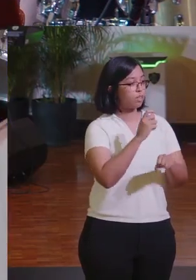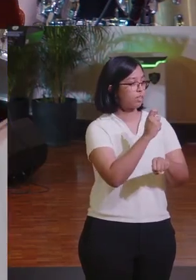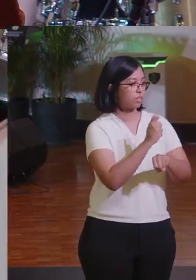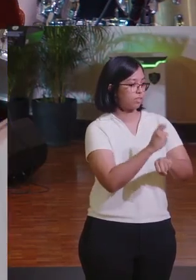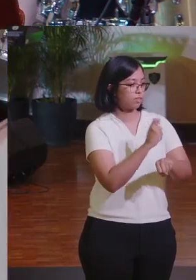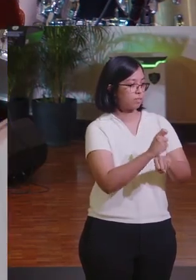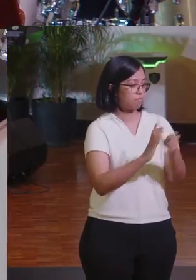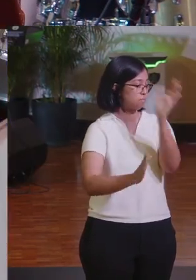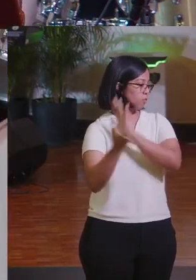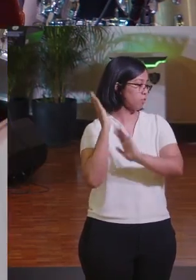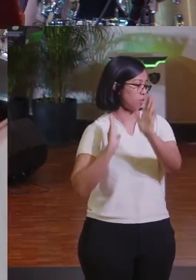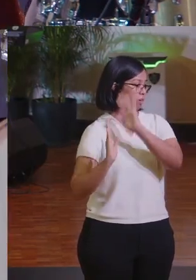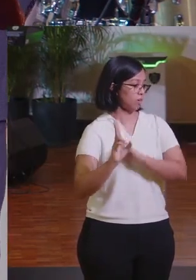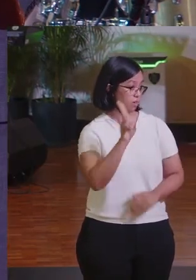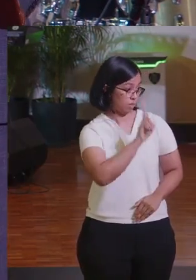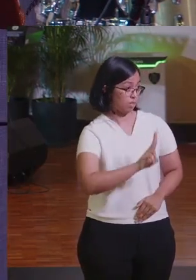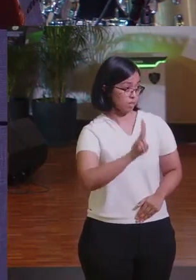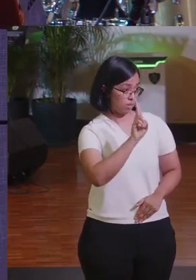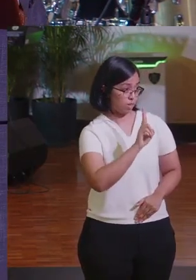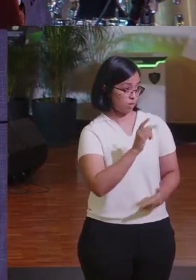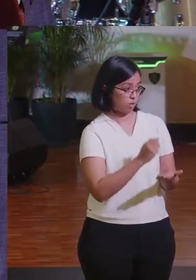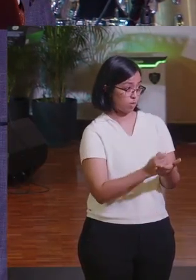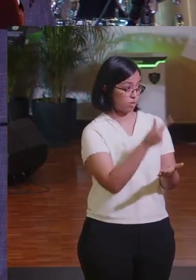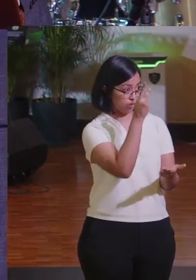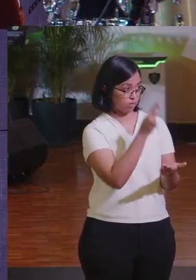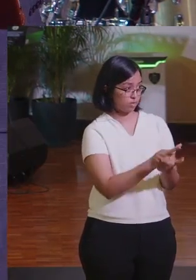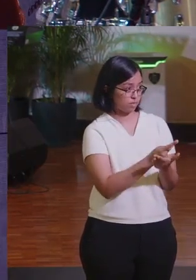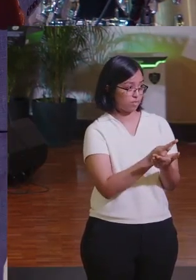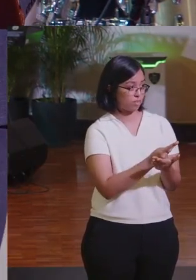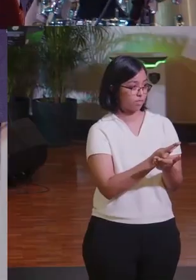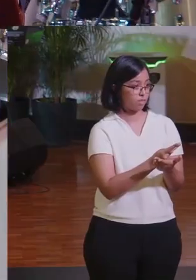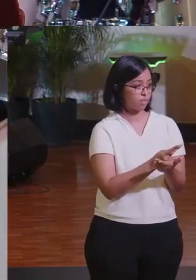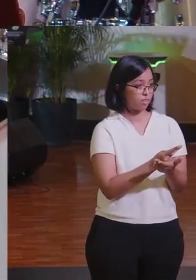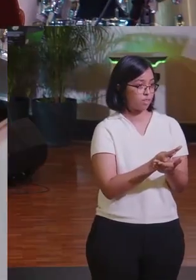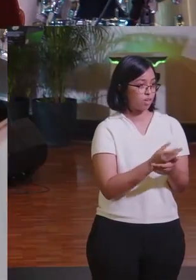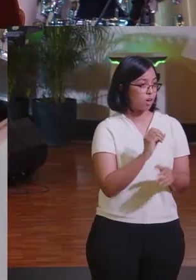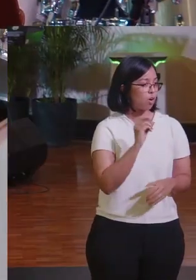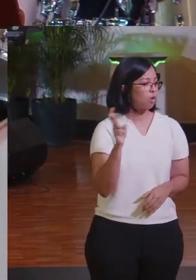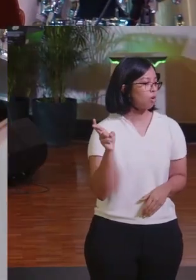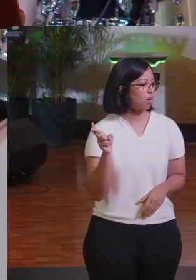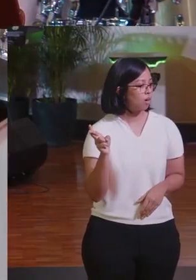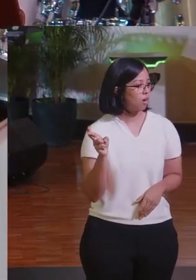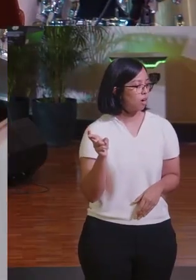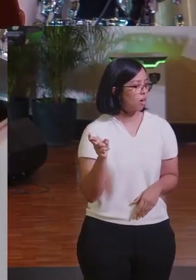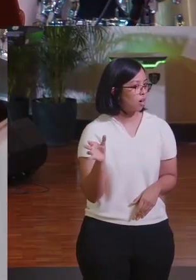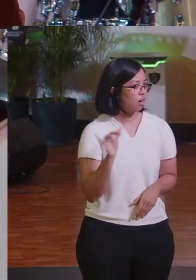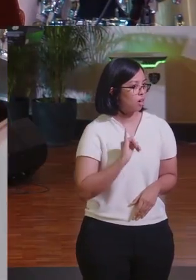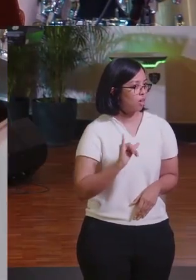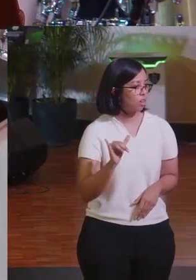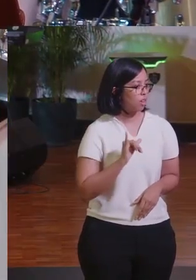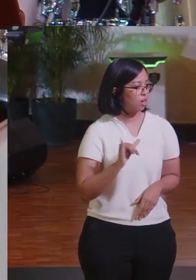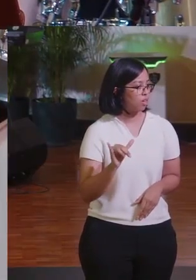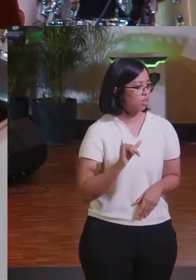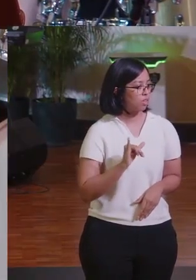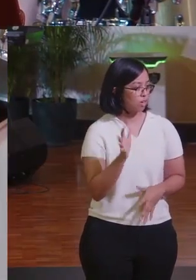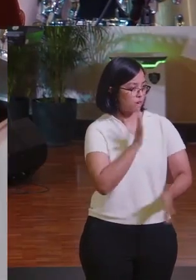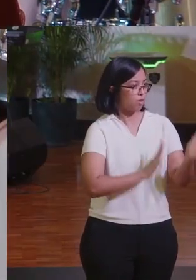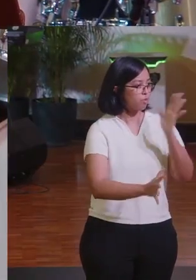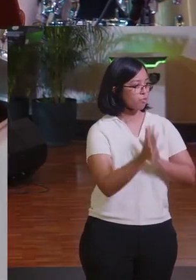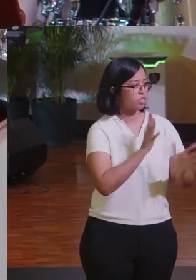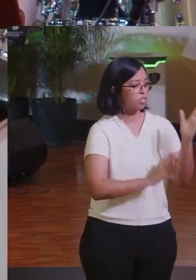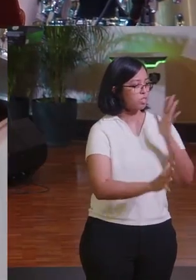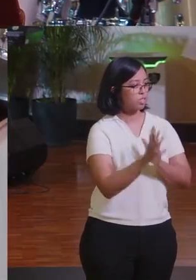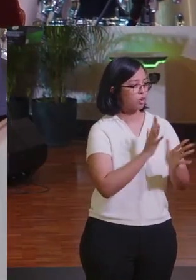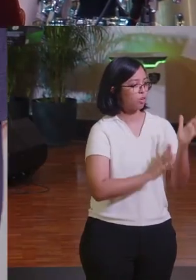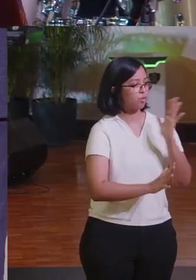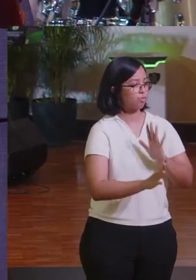nung panahon na yon, ginagamit din po yung palabunutan. O kaya naman yung tinatawag nilang yung feast po ng the atonement,